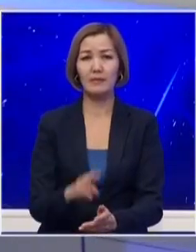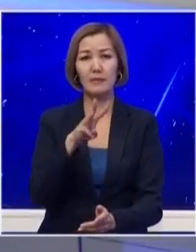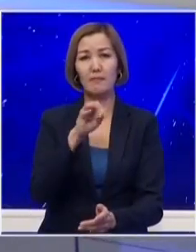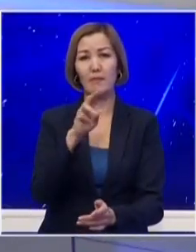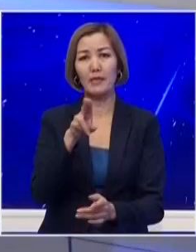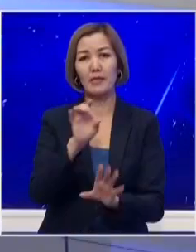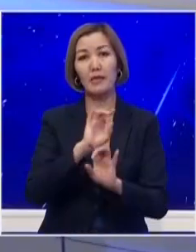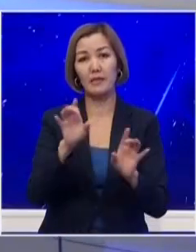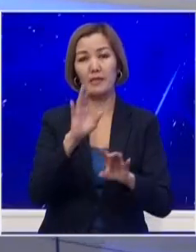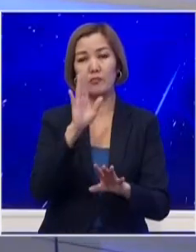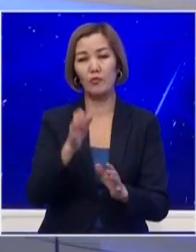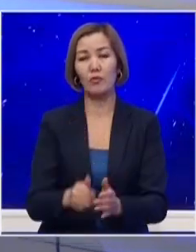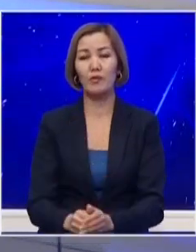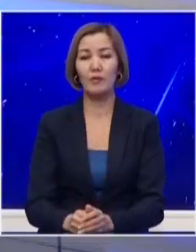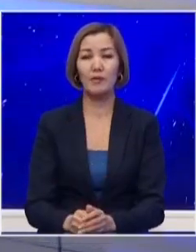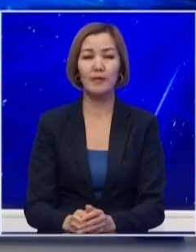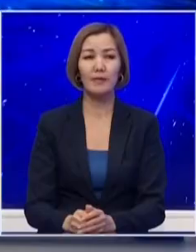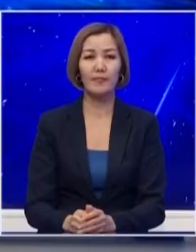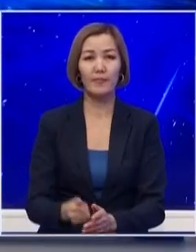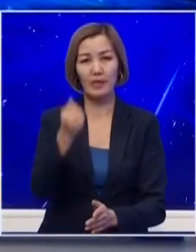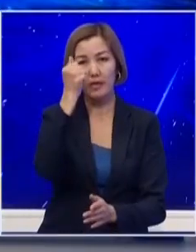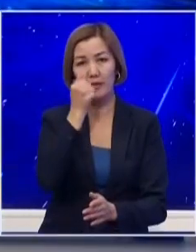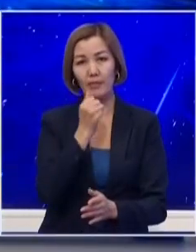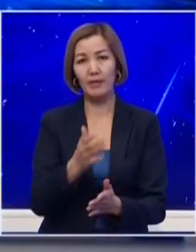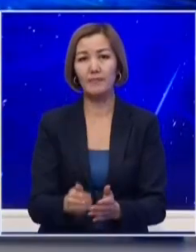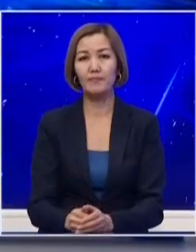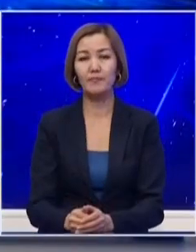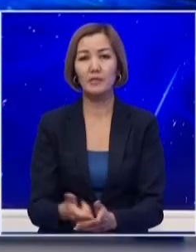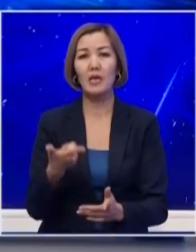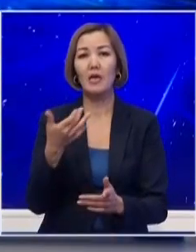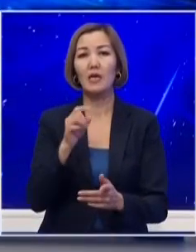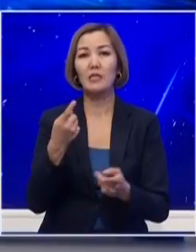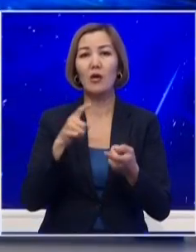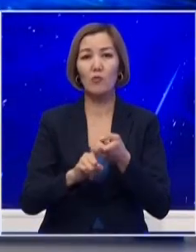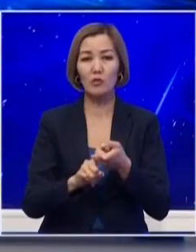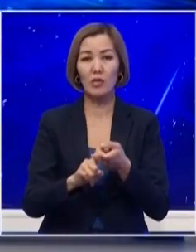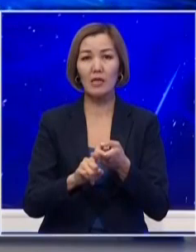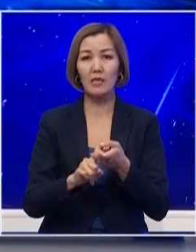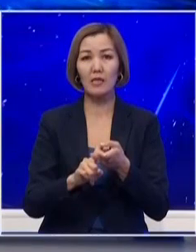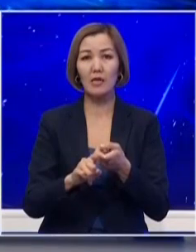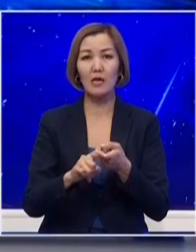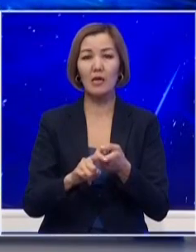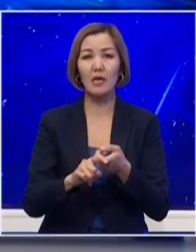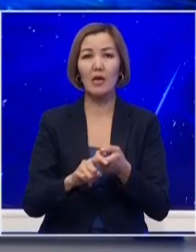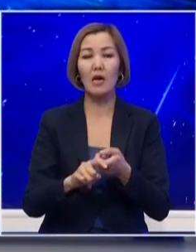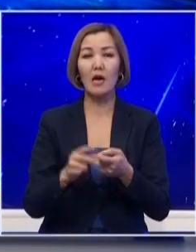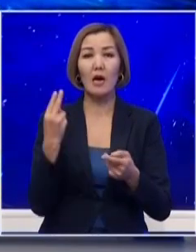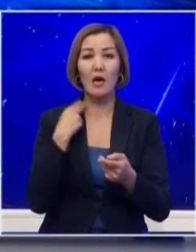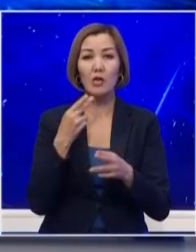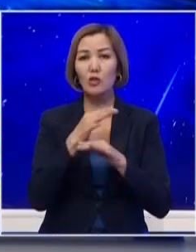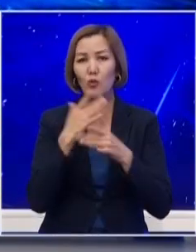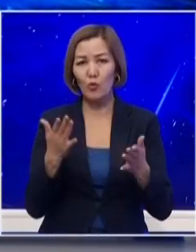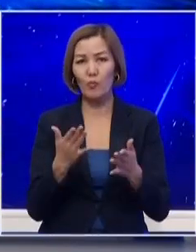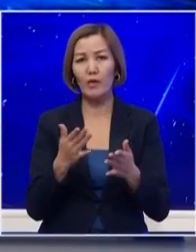Мадина, сөз кезегі өзіңде. Рахмет, Шалқар. Көгілдір отынның қызығынан қарызы көп. Бұлай деуімнің